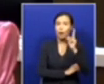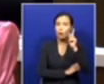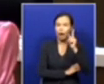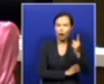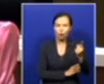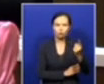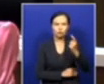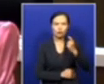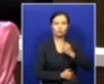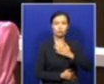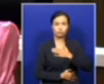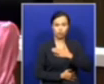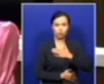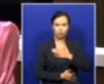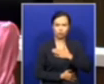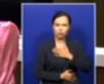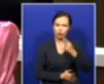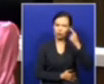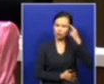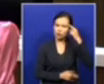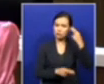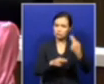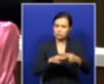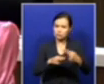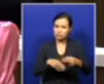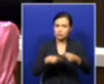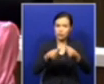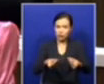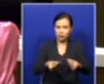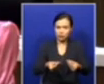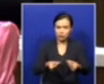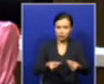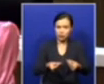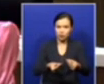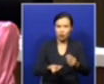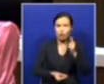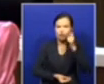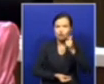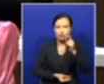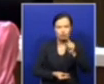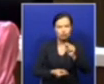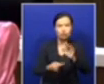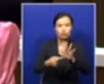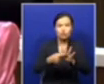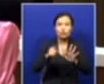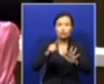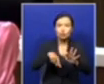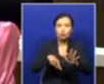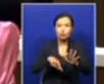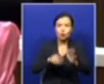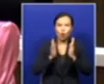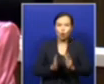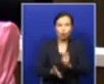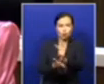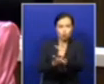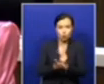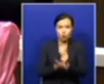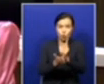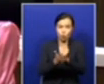มครับว่าเอ๊ะทำไมไปตั้งฉายาให้กับลุงตู่ว่าเป็นนักกู้แห่งลุ่มแม่น้ำเจ้าพระ